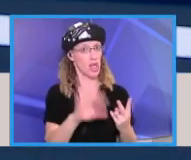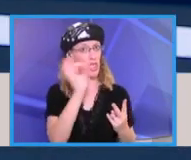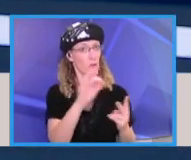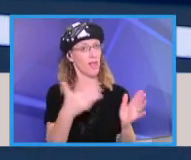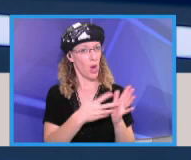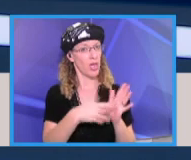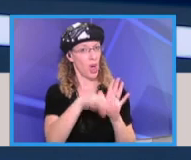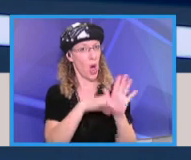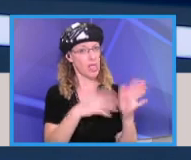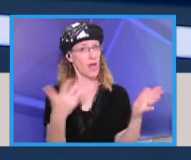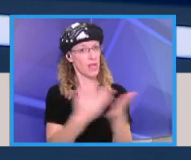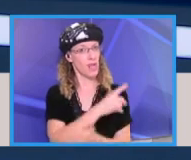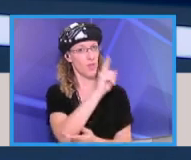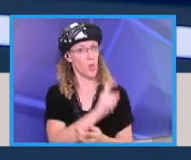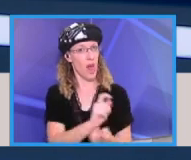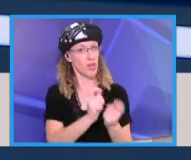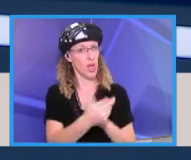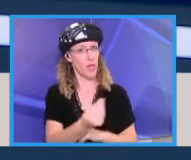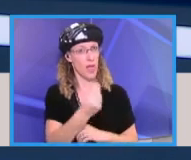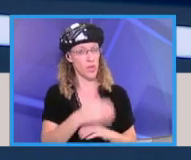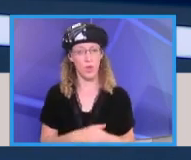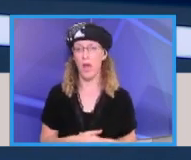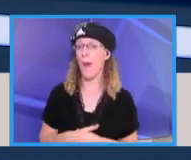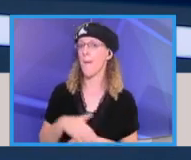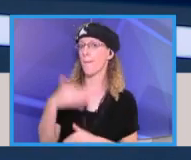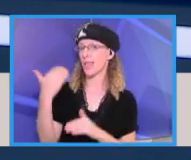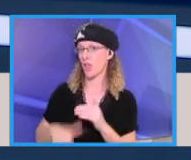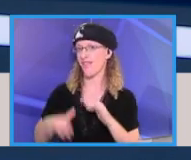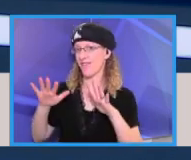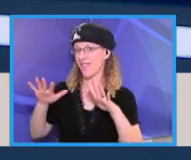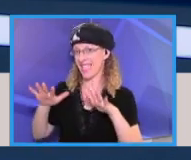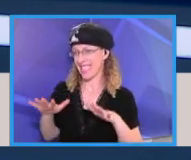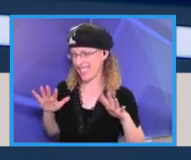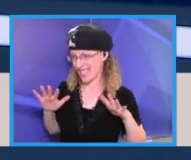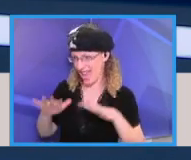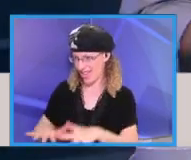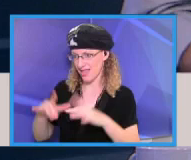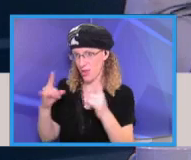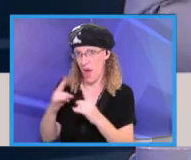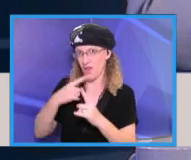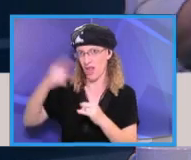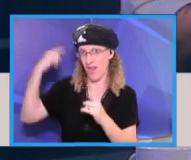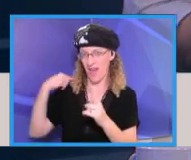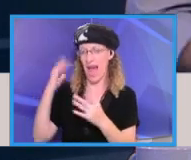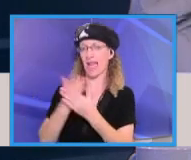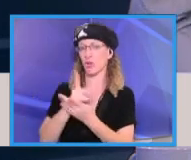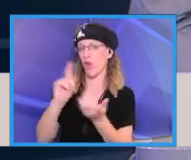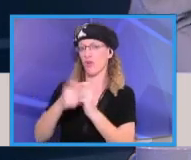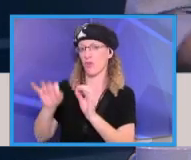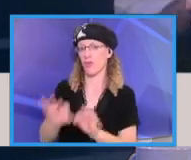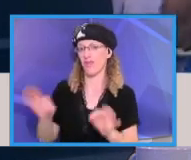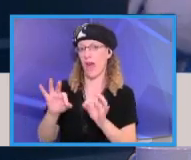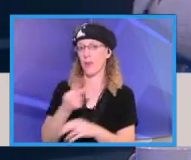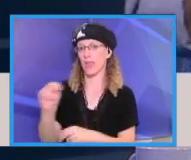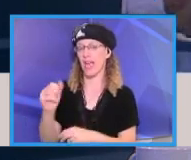את החוק הזה מחדש ואולי לשנות משהו? בסוף כנס החורף של בשנה שעברה הוחלט שלא משנים שום דבר בענייני